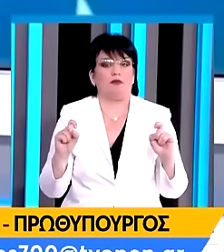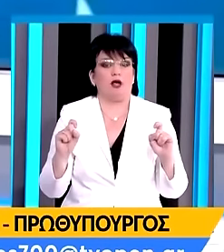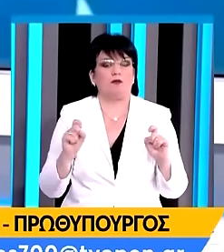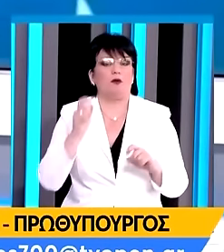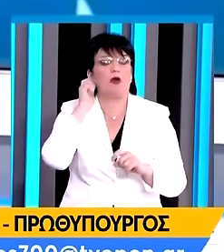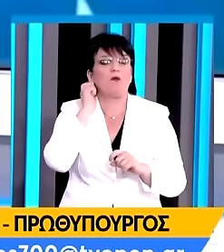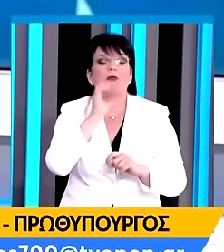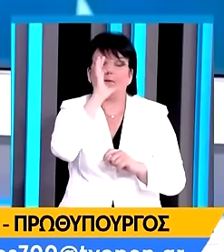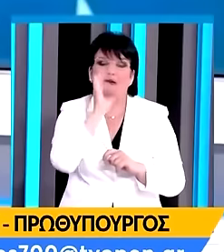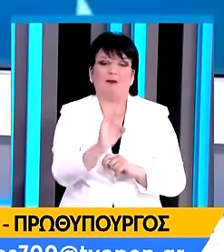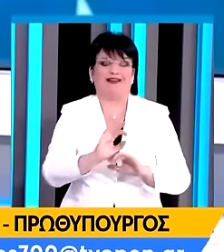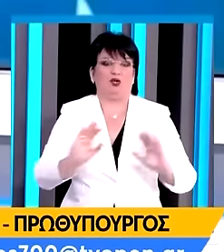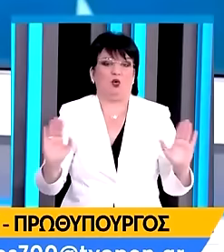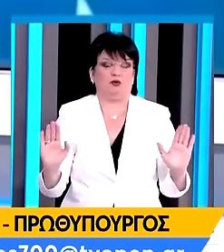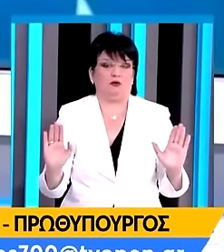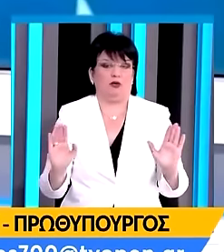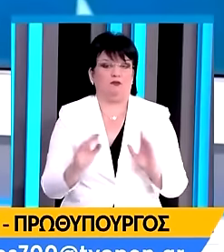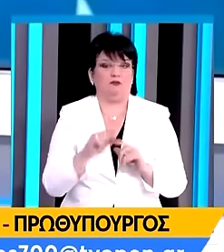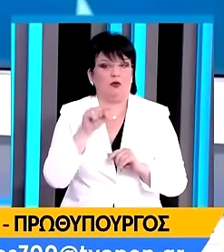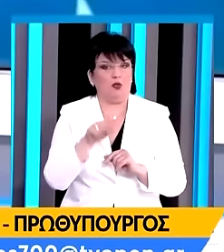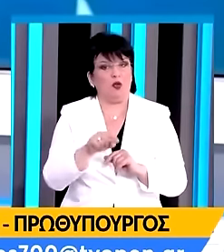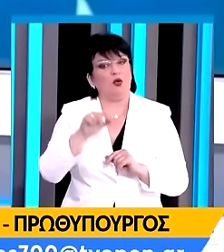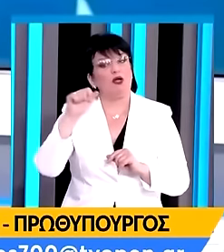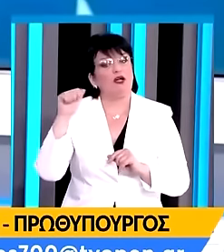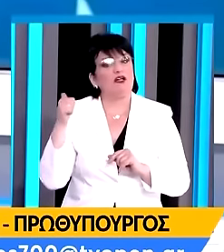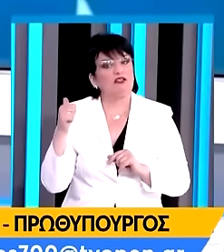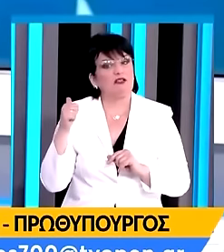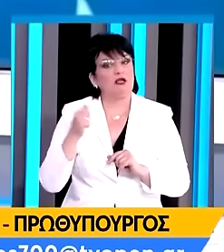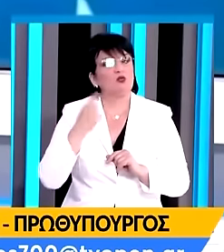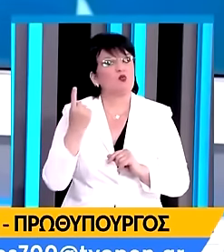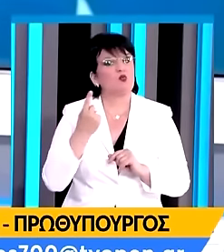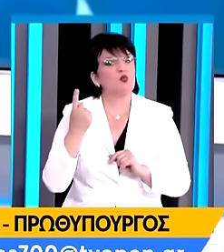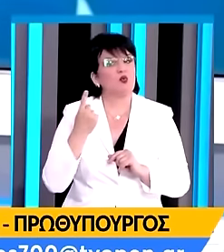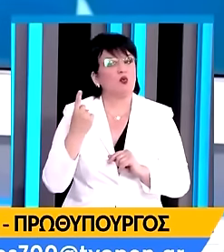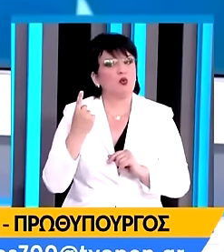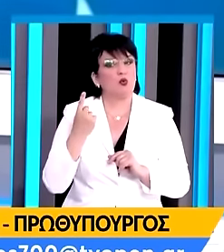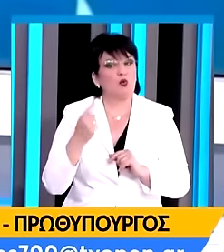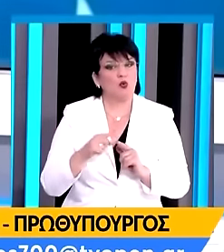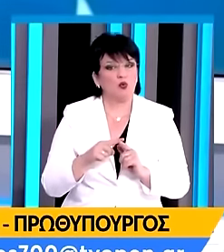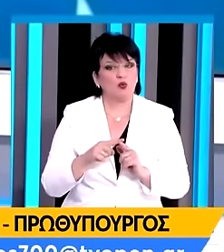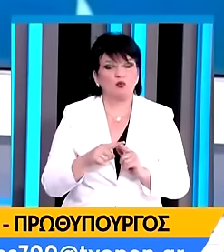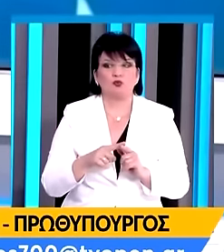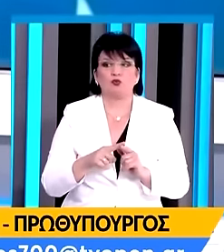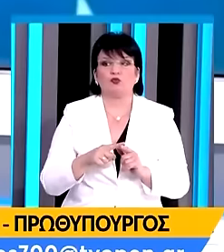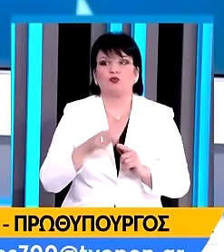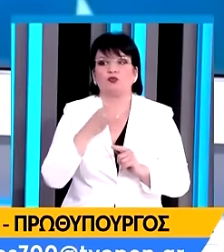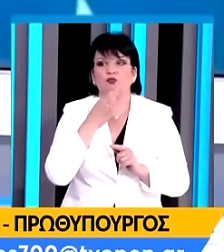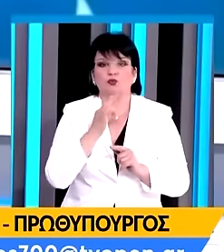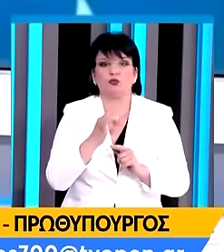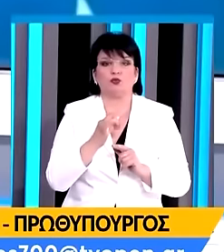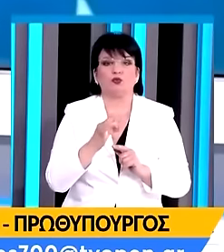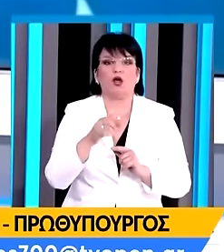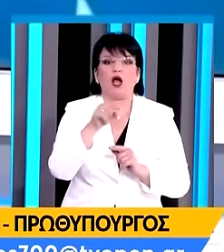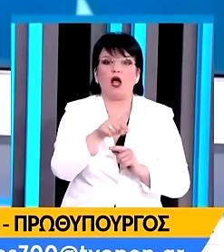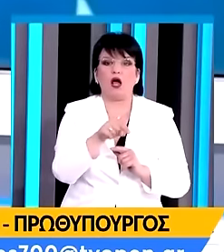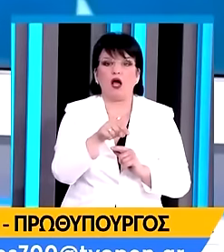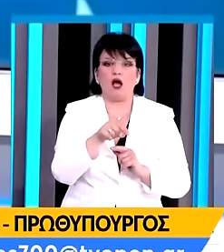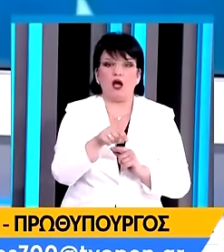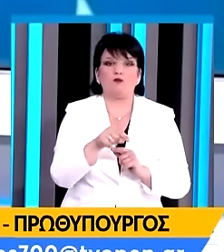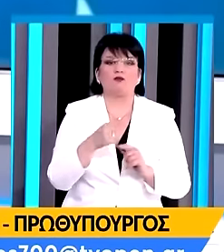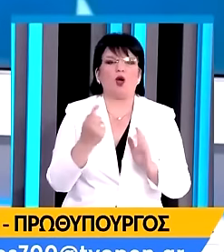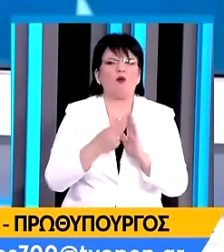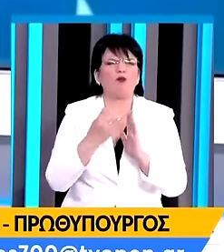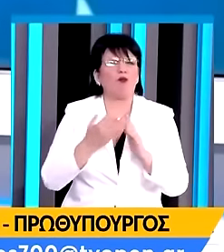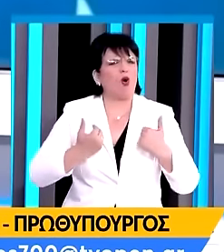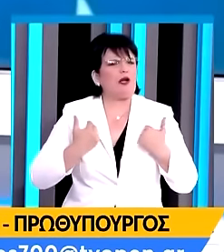το όνομά τους. Παντού στον κόσμο, φοιτητές συχνά εργάζονται. Είτε για να συμπληρώσουν το εισόδημά τους, είτε για το χαρτί τους. Δεν είναι κάτι αστυνομικό και το κάνουν και πάρα πολλά